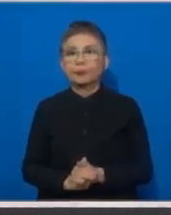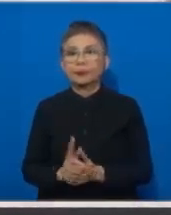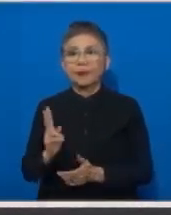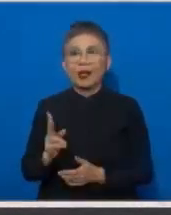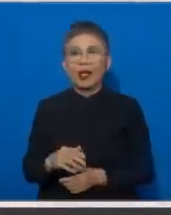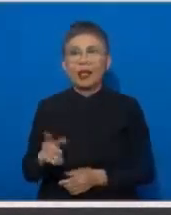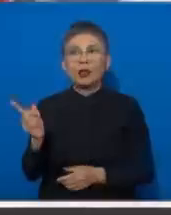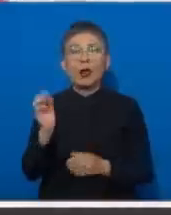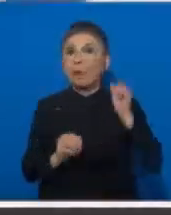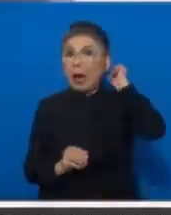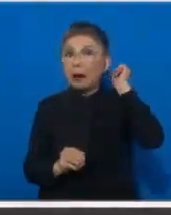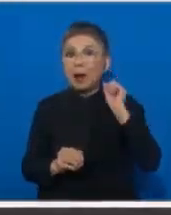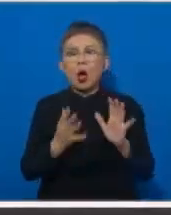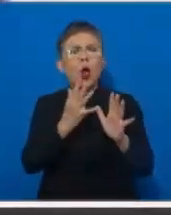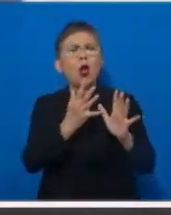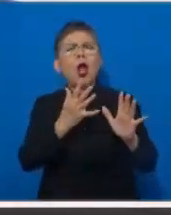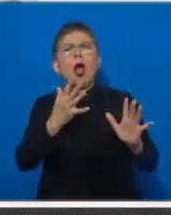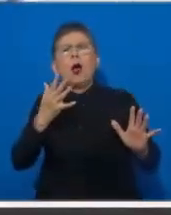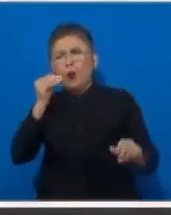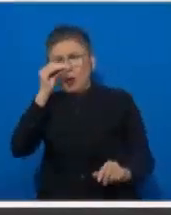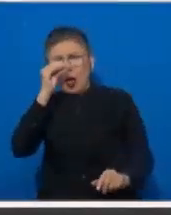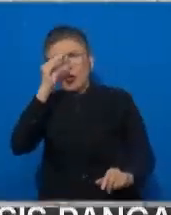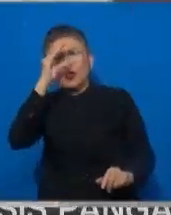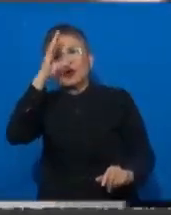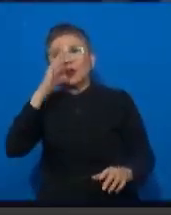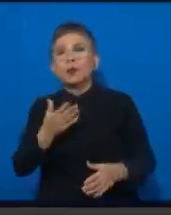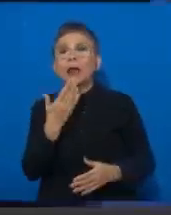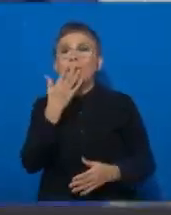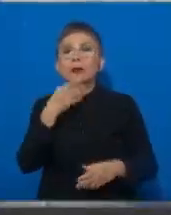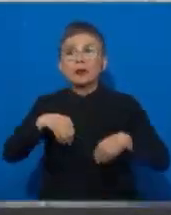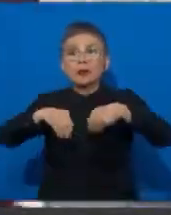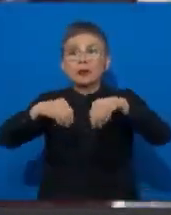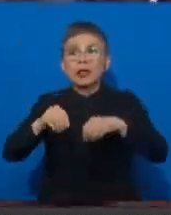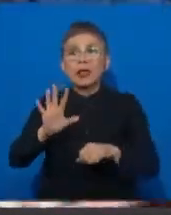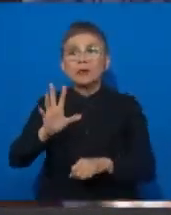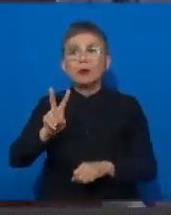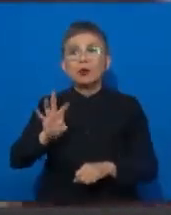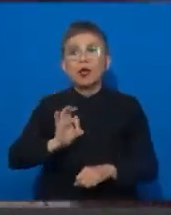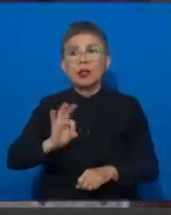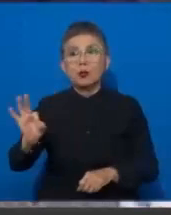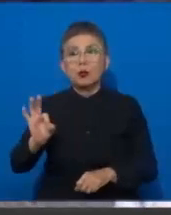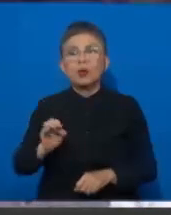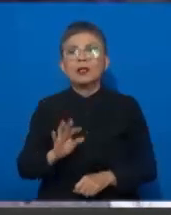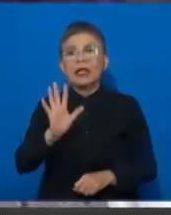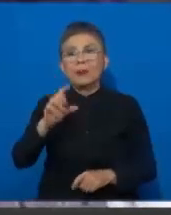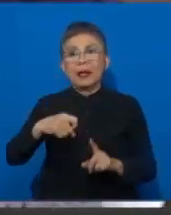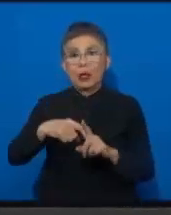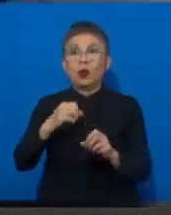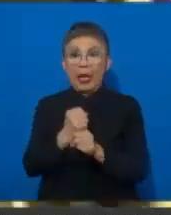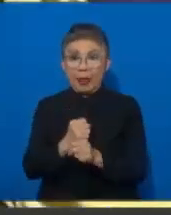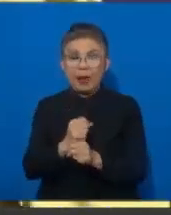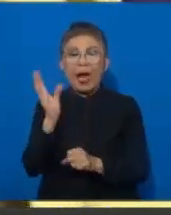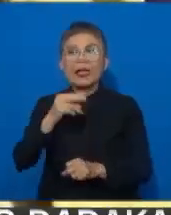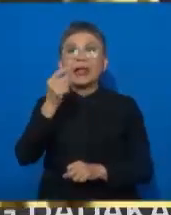Warga yang didominasi mama harus mengantre sejak pagi hari untuk mendapatkan beras yang dijual seharga Rp52.000 untuk kemasan 5 kg pada